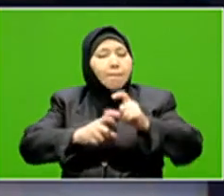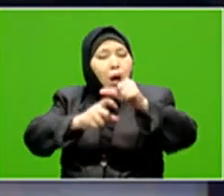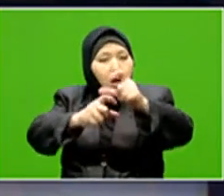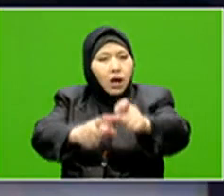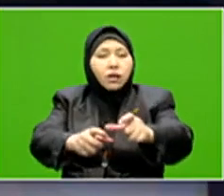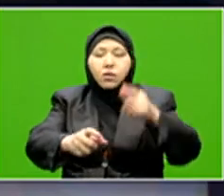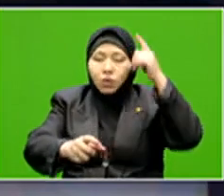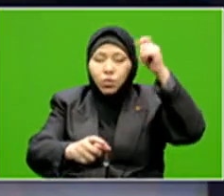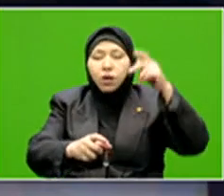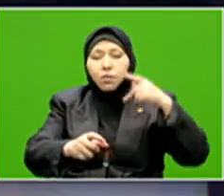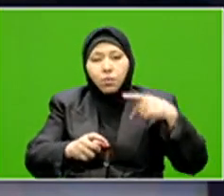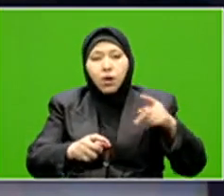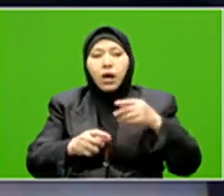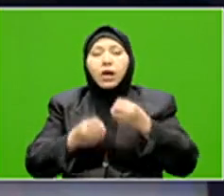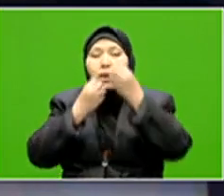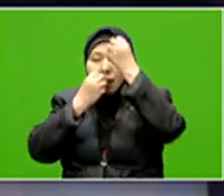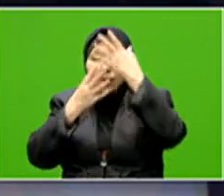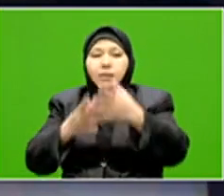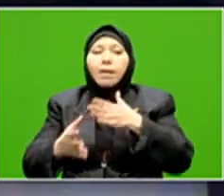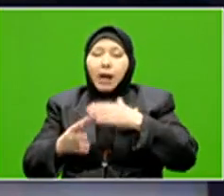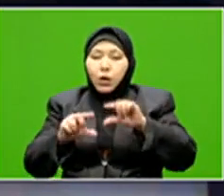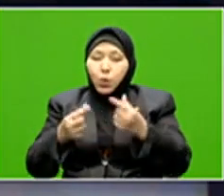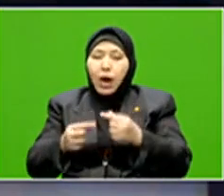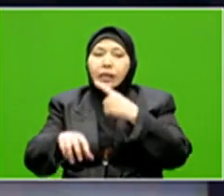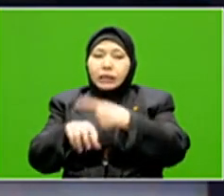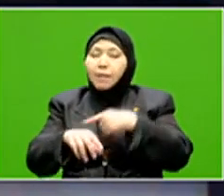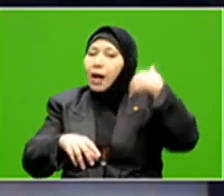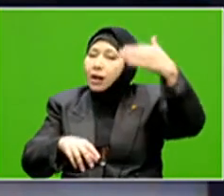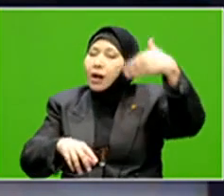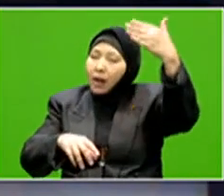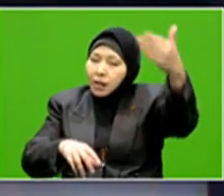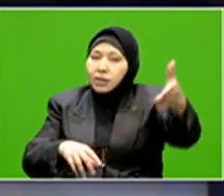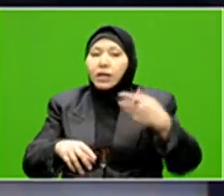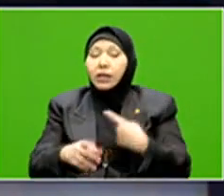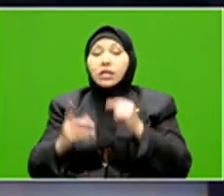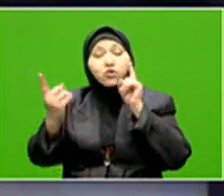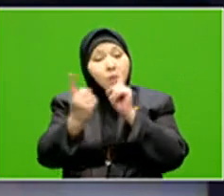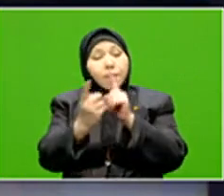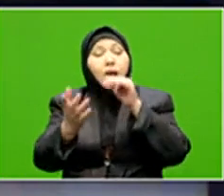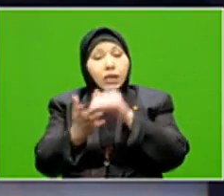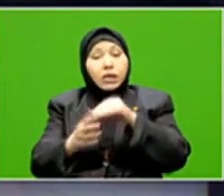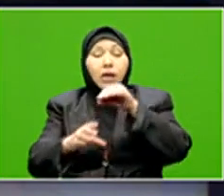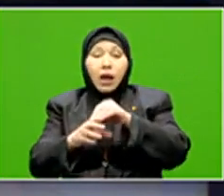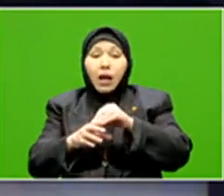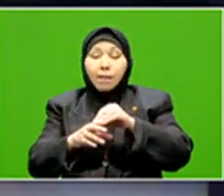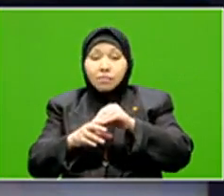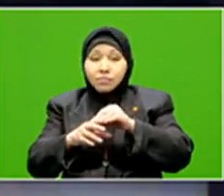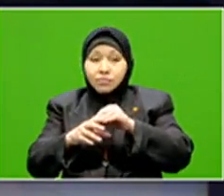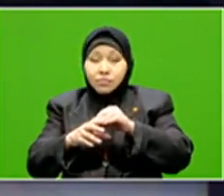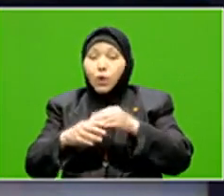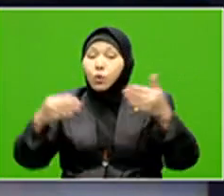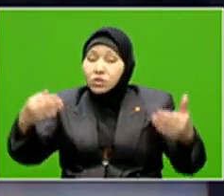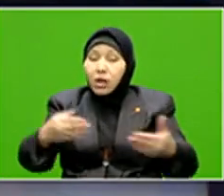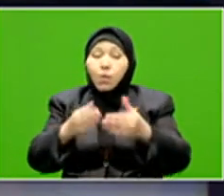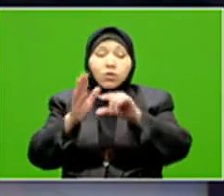yang akan diumumkan dalam siri My Quran Time yang akan datang. Kita bertemu lagi dalam siri akan datang menyambung kisah Nabi